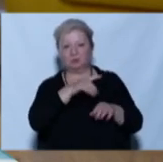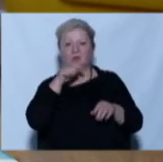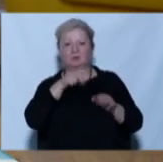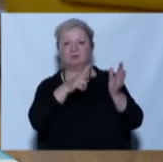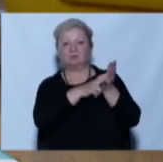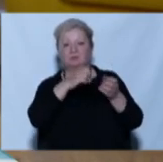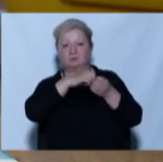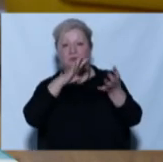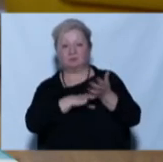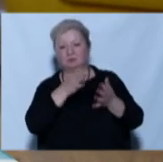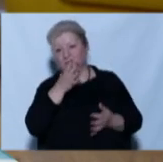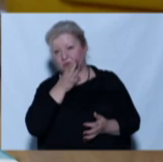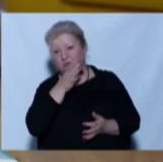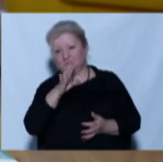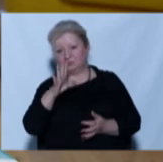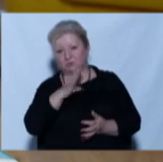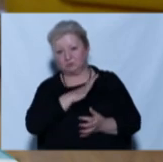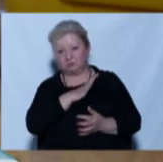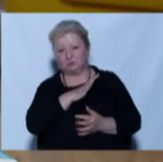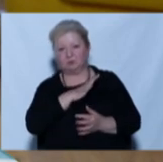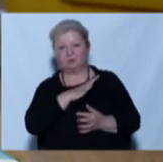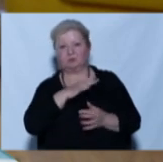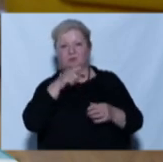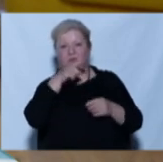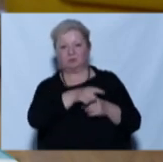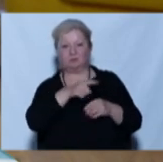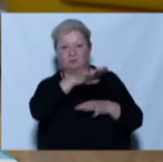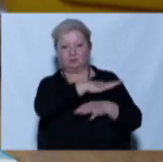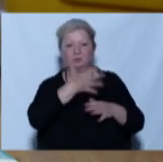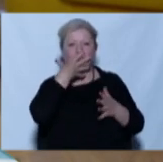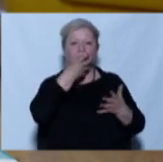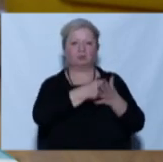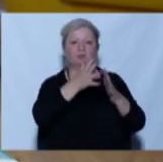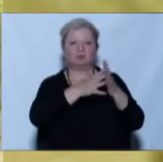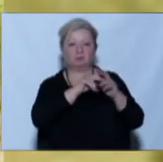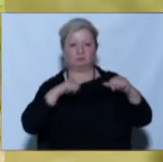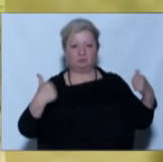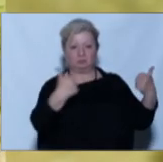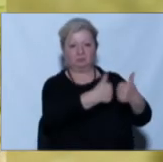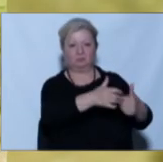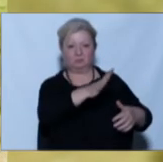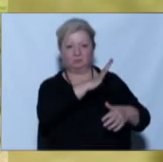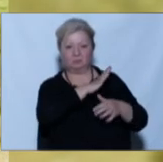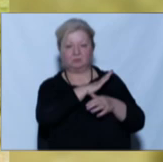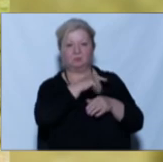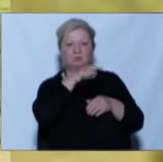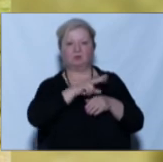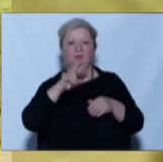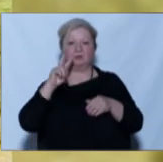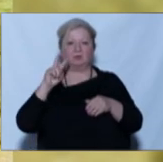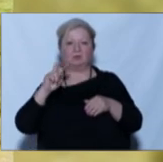1859 წელს განხორციელდა. რუსებმა ალყაში მოაქციეს შამილის მშობლიური სოფელი ღუნიბი და ღუნიბის